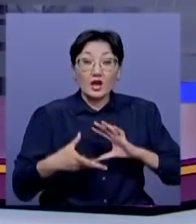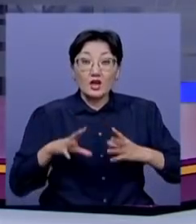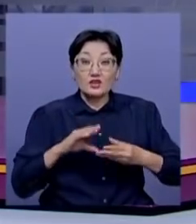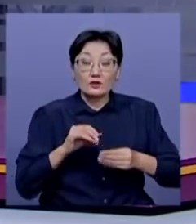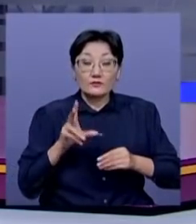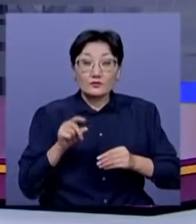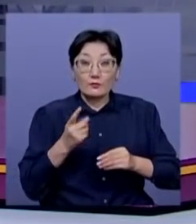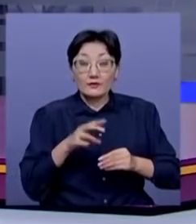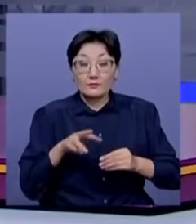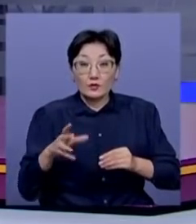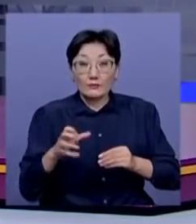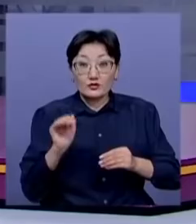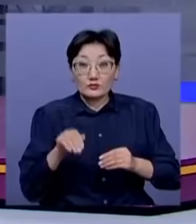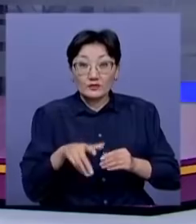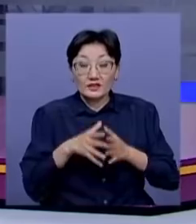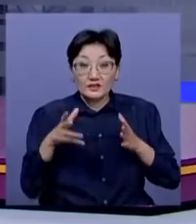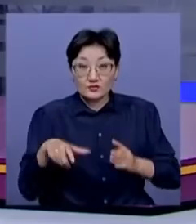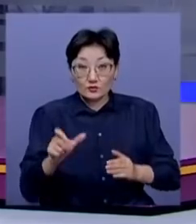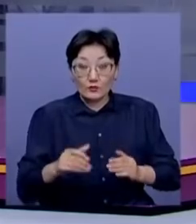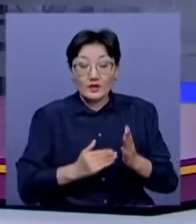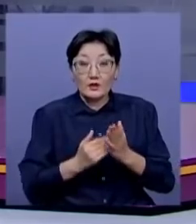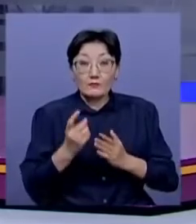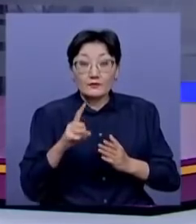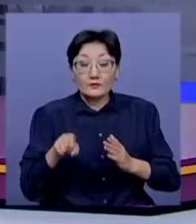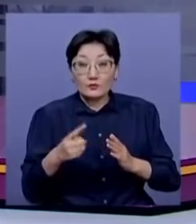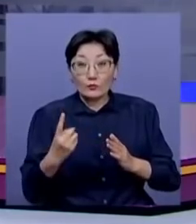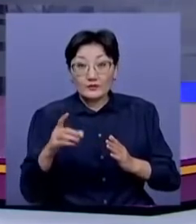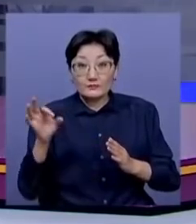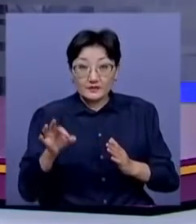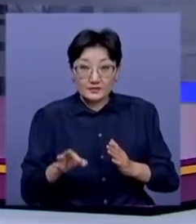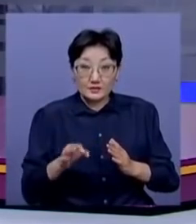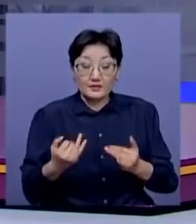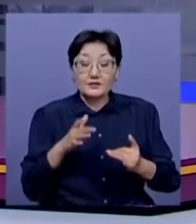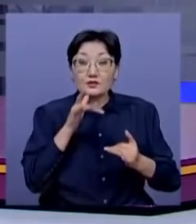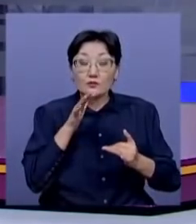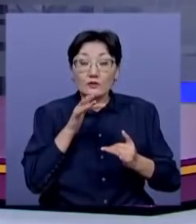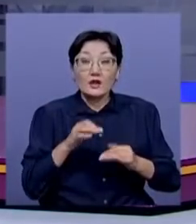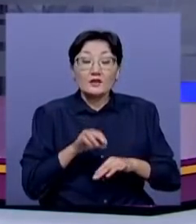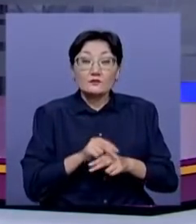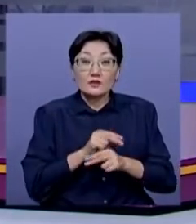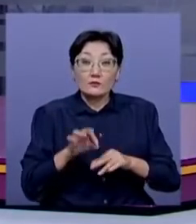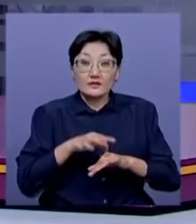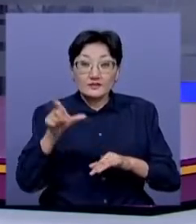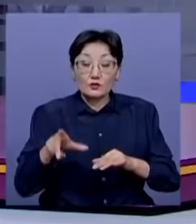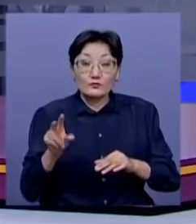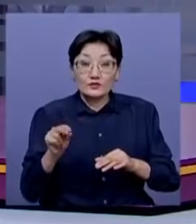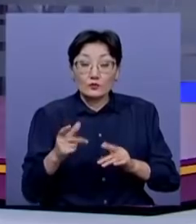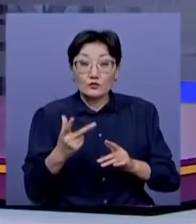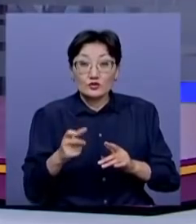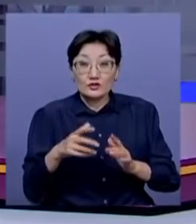саны 1,500,000-нан асты. Өсім 1,1% құраған. Қазіргі уақытта ем алып жатқан науқастар саны